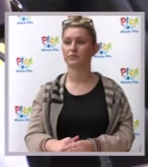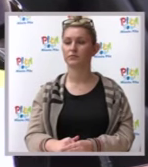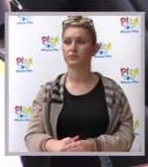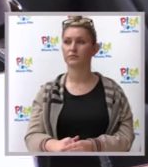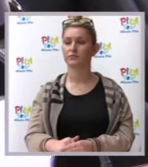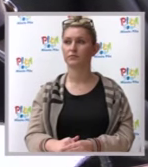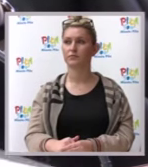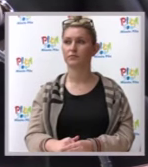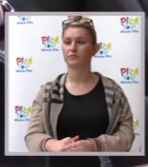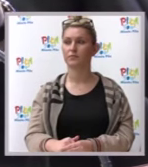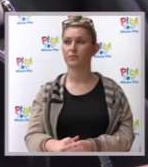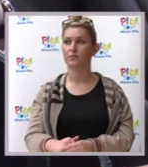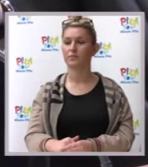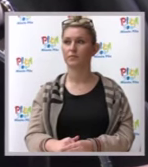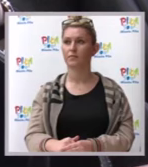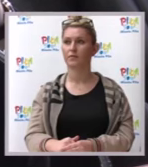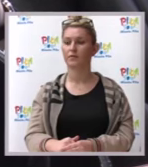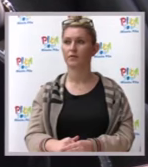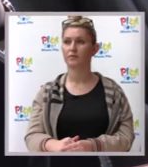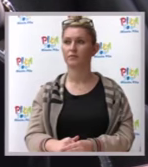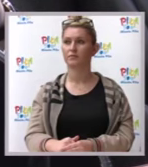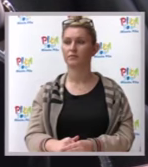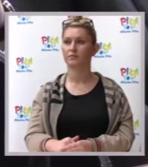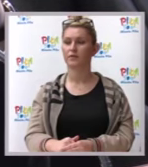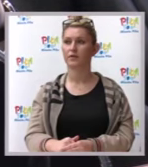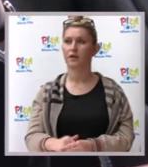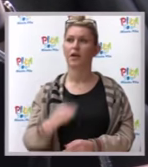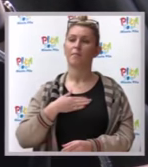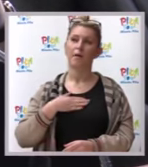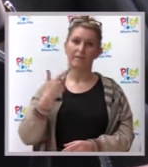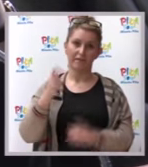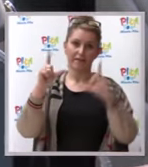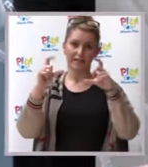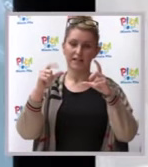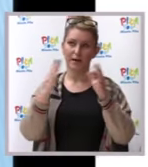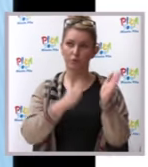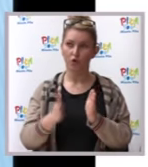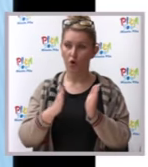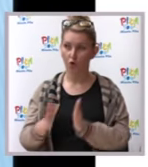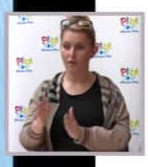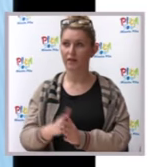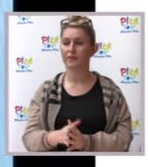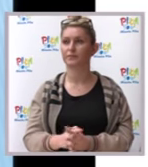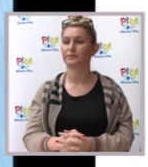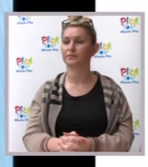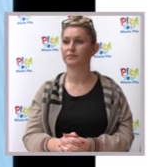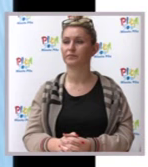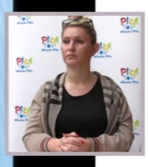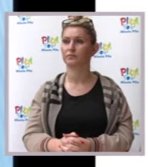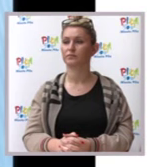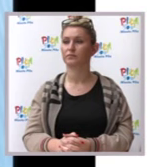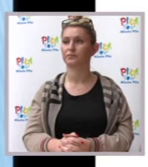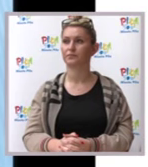Mam przygotowane 2 slajdy, ale widzę, że ten obecny jest niewidoczny, zresztą jest nie bardzo czytelny. Ja będę państwu